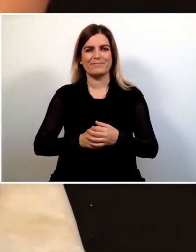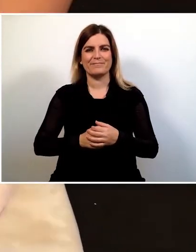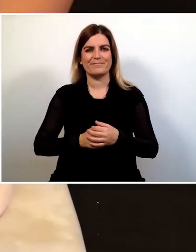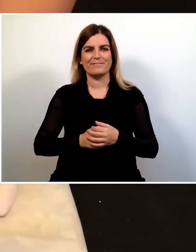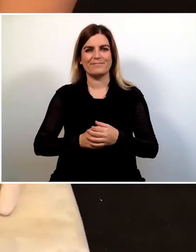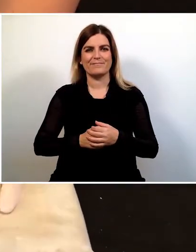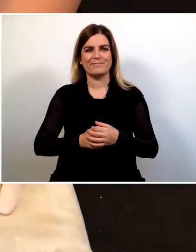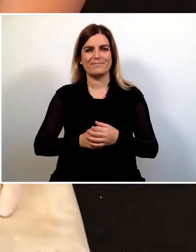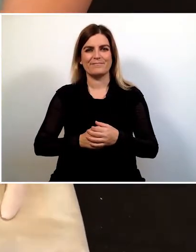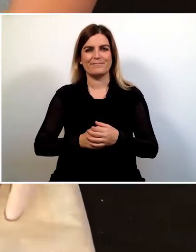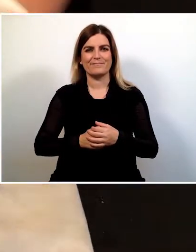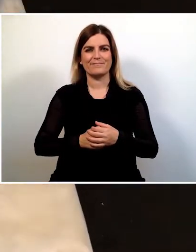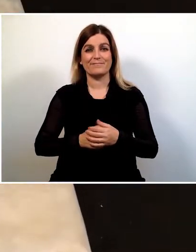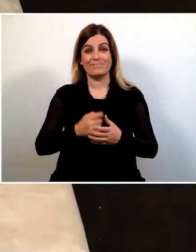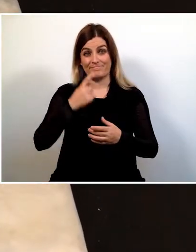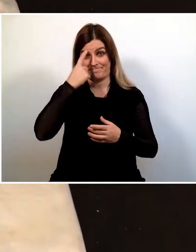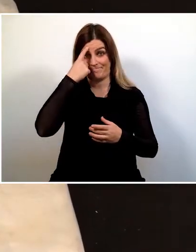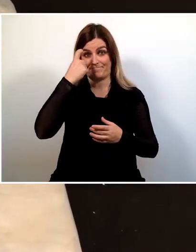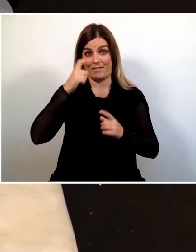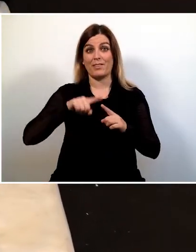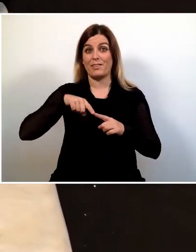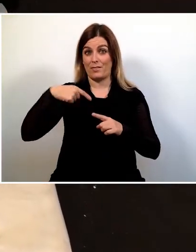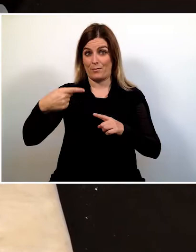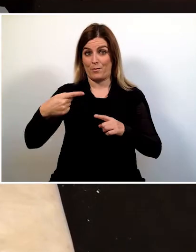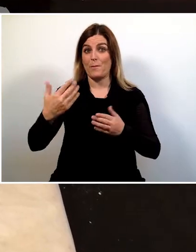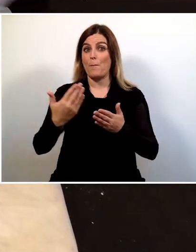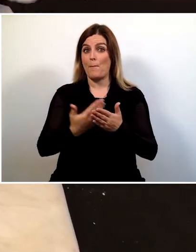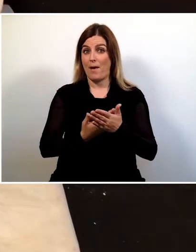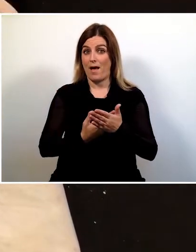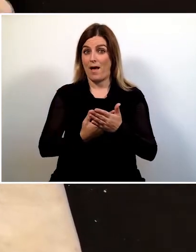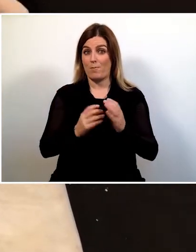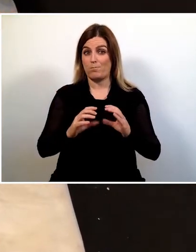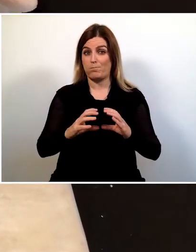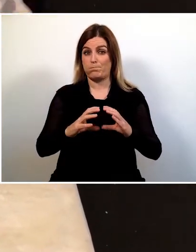I penseu que això pujarà volum,